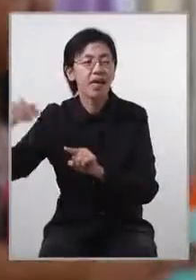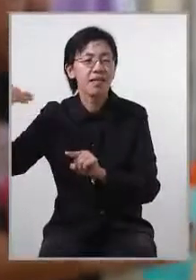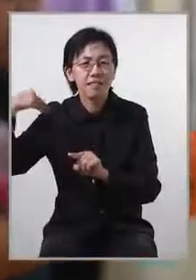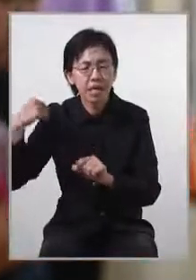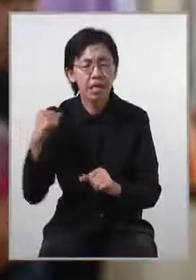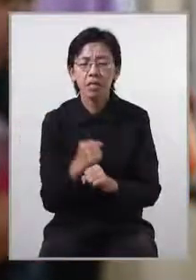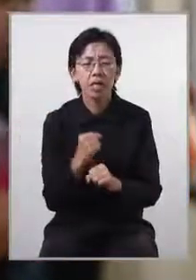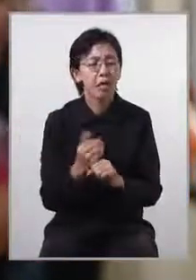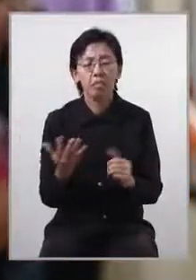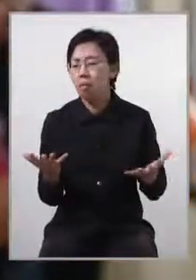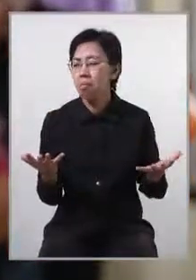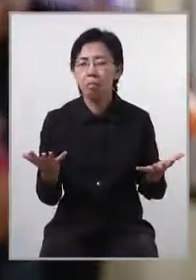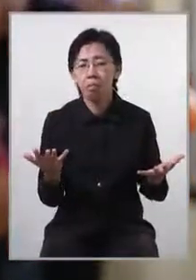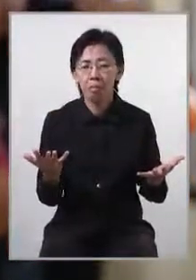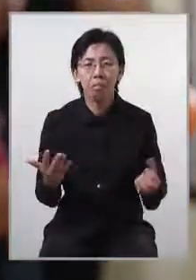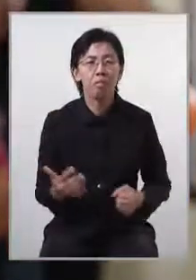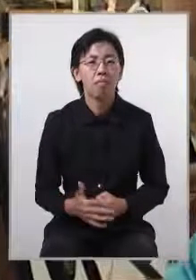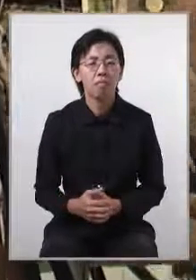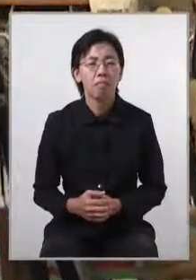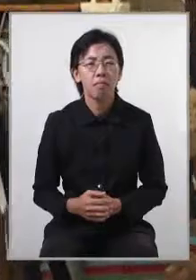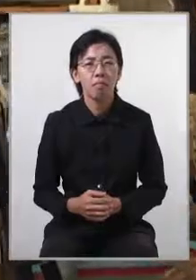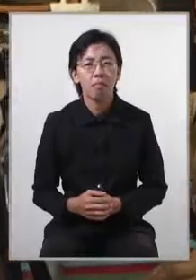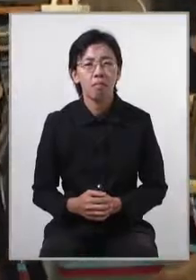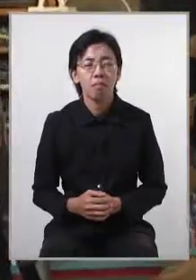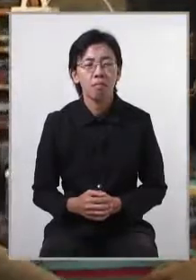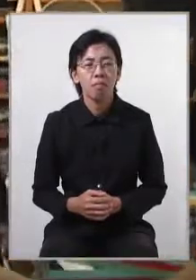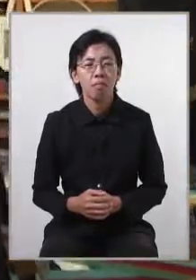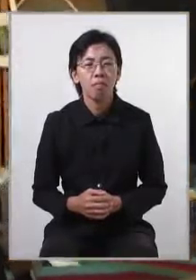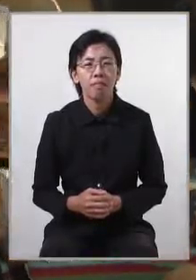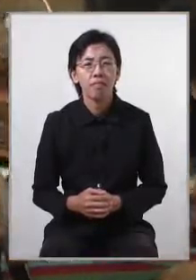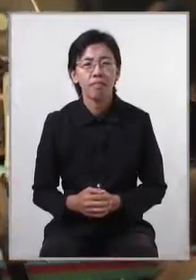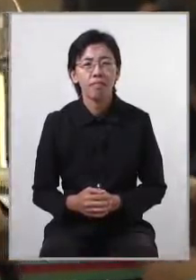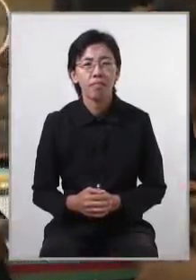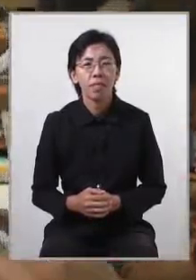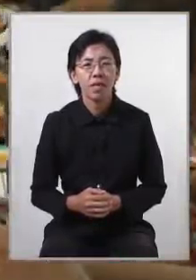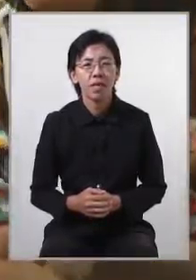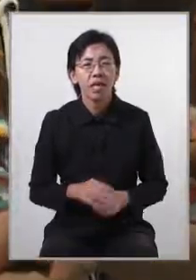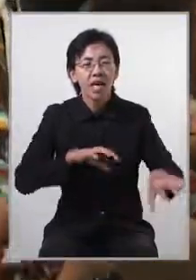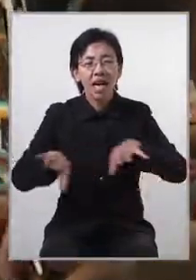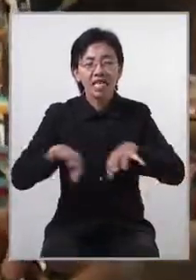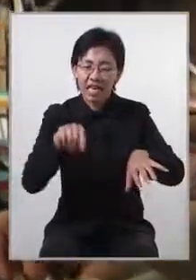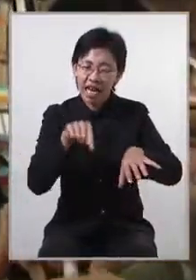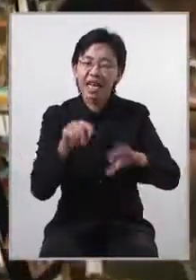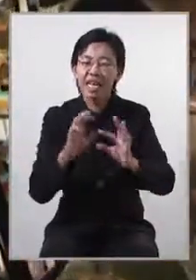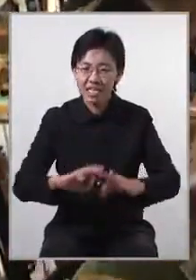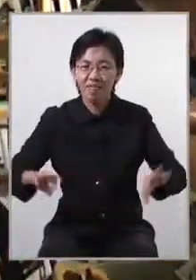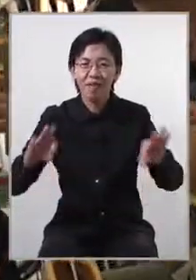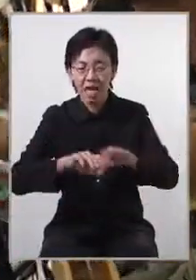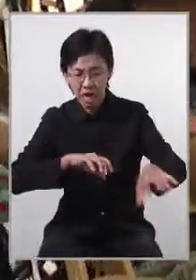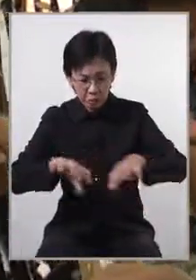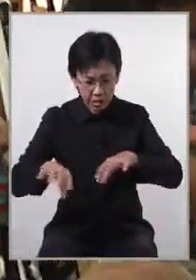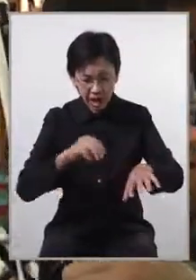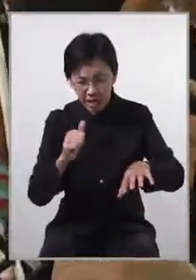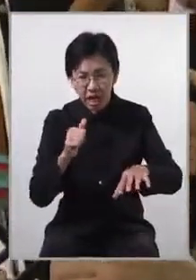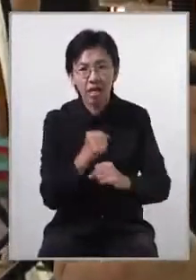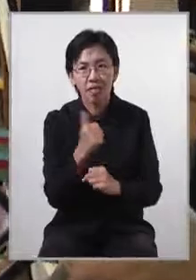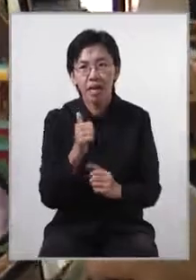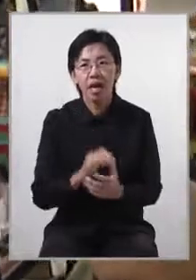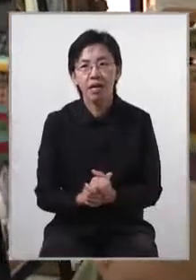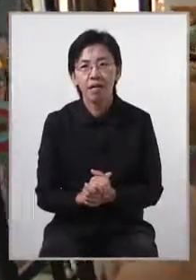ะเพราะว่าการจัดการทั้งนั้นที่จะให้เขาทำได้อย่างเงี้ยว่า